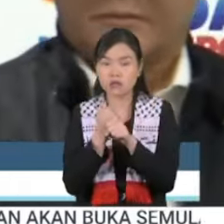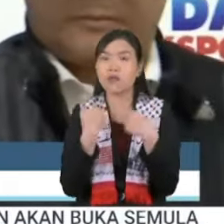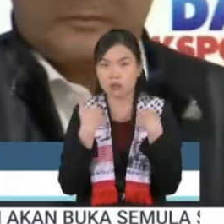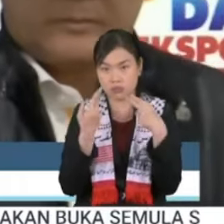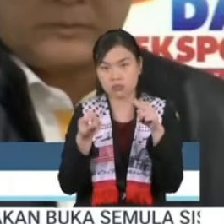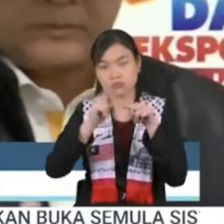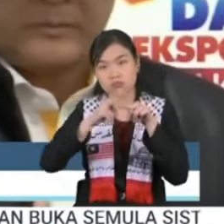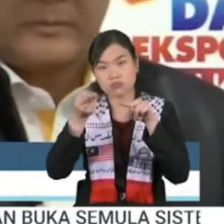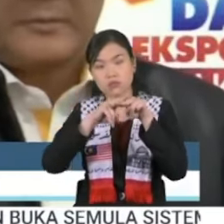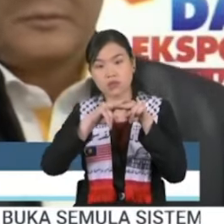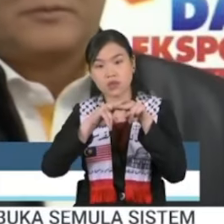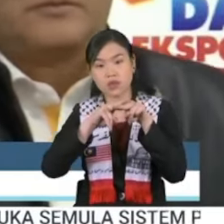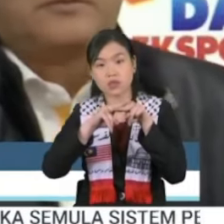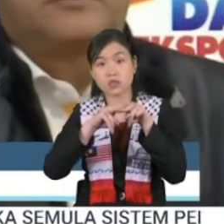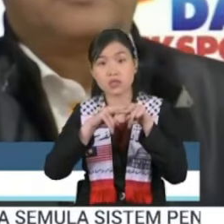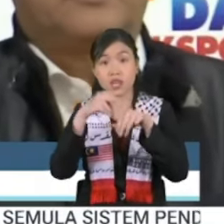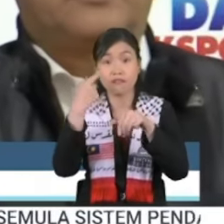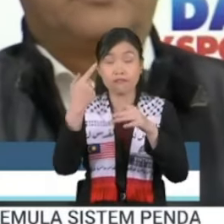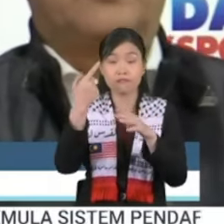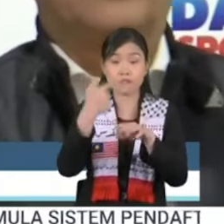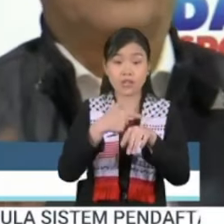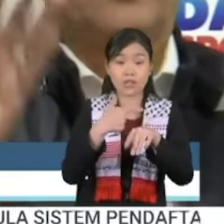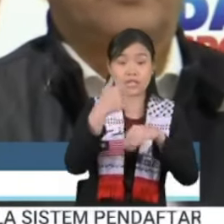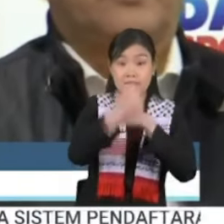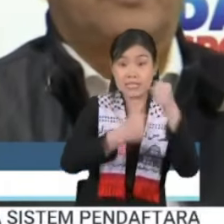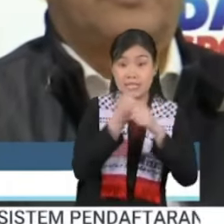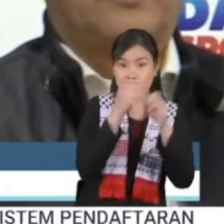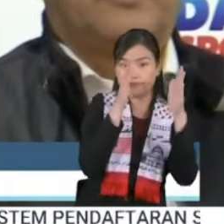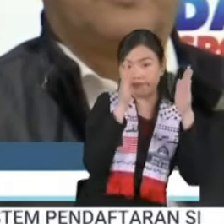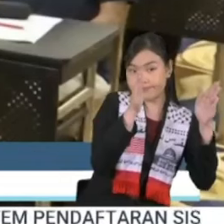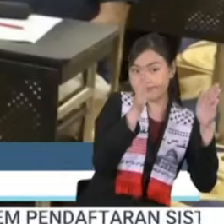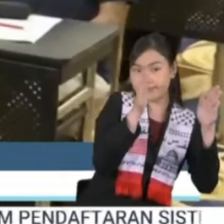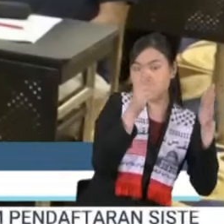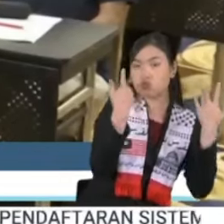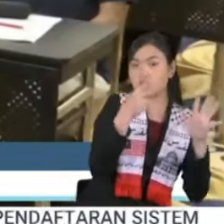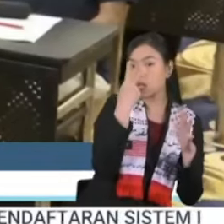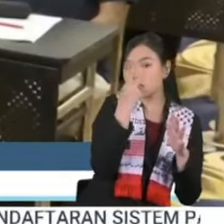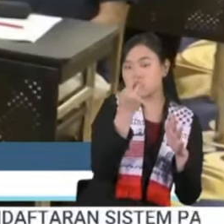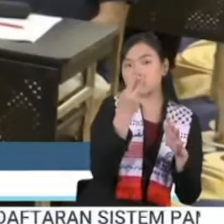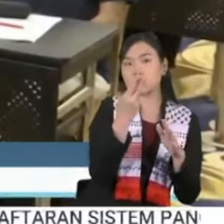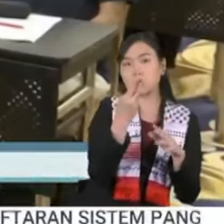malahan first quarter kita dah melihat peningkatan ekspor.